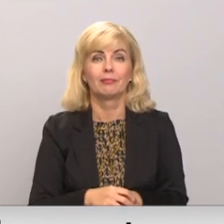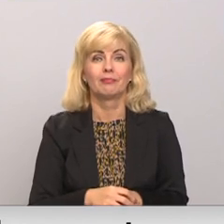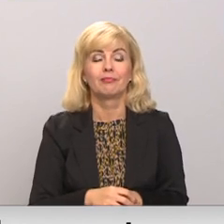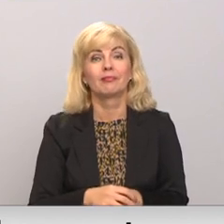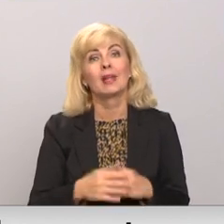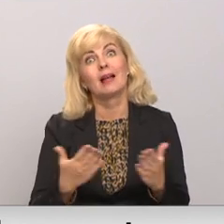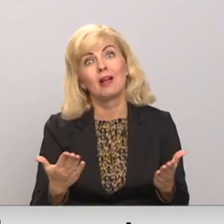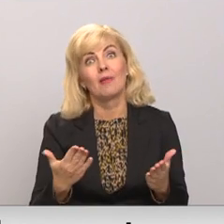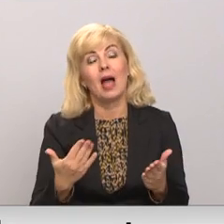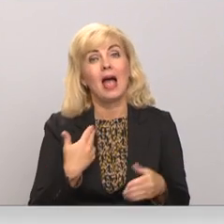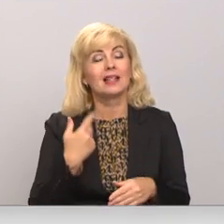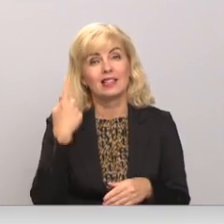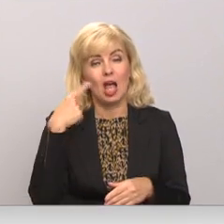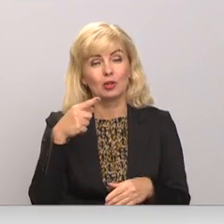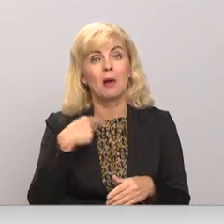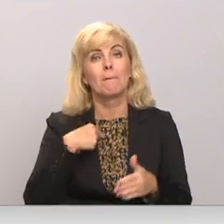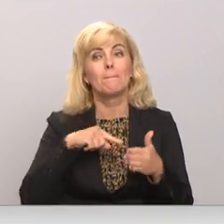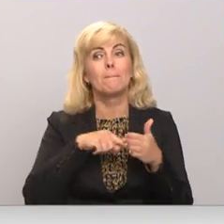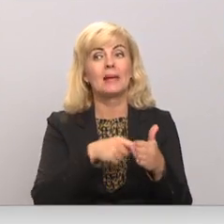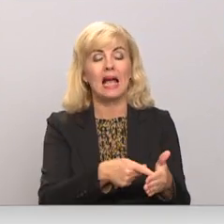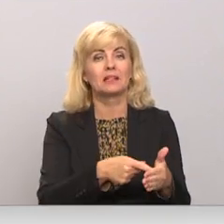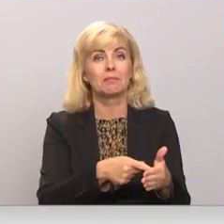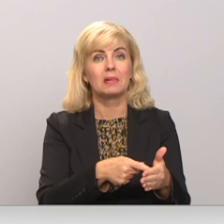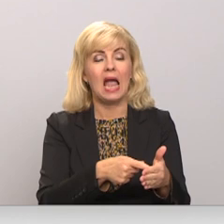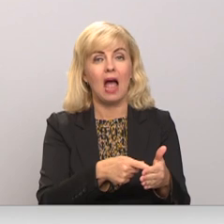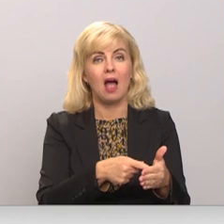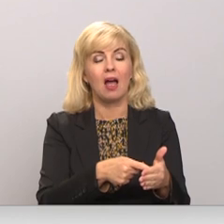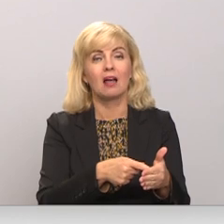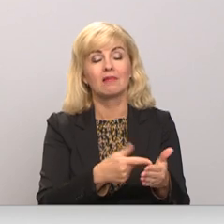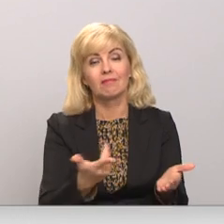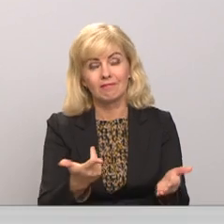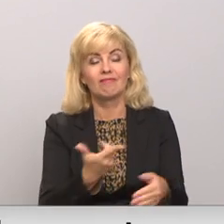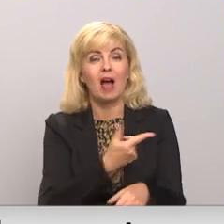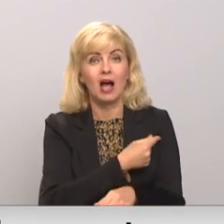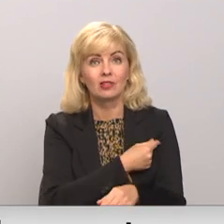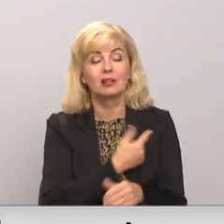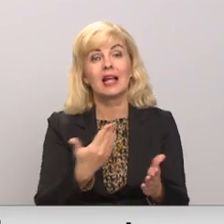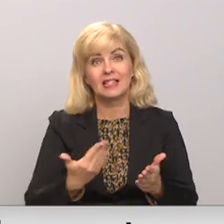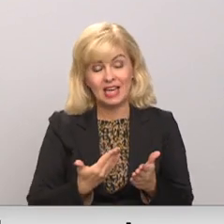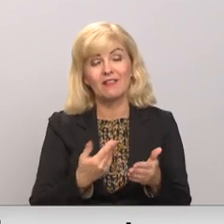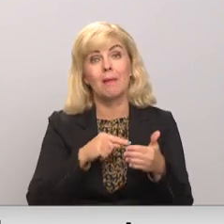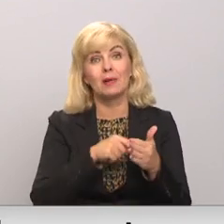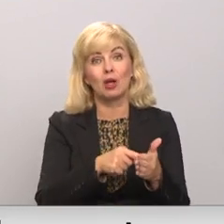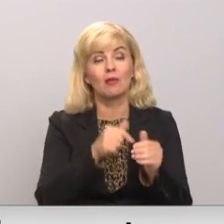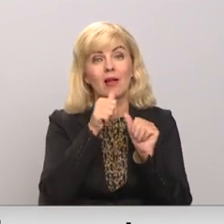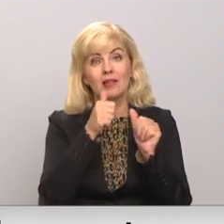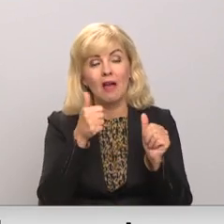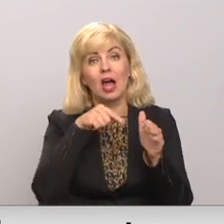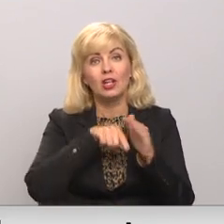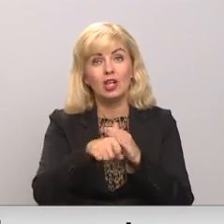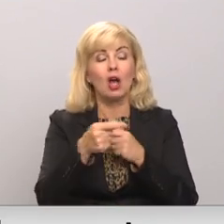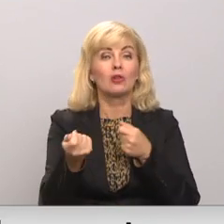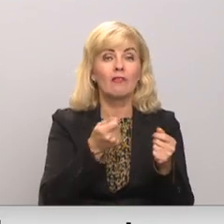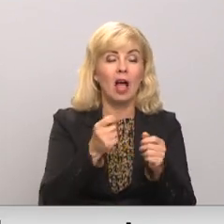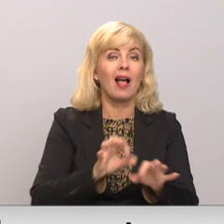Nu, es neizdomāju, tas ir piespiedu kārtā. Nu, dzīvi piespiež. Tu nevar veikalus iet, neko